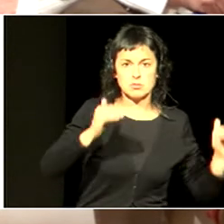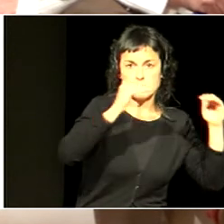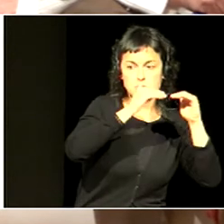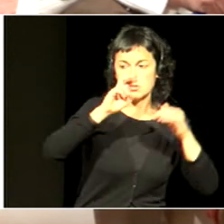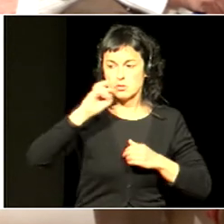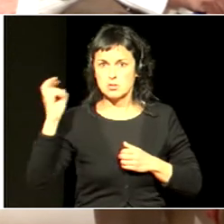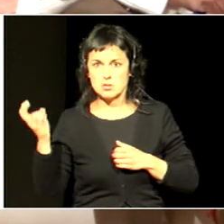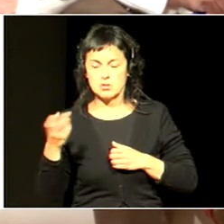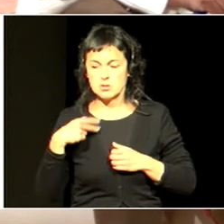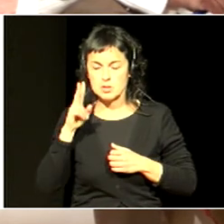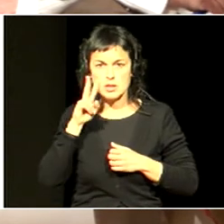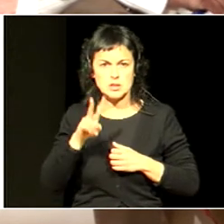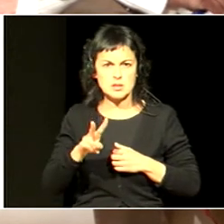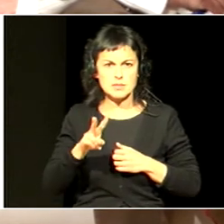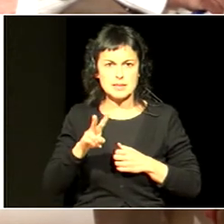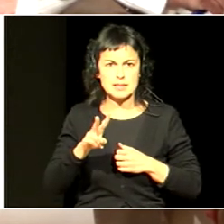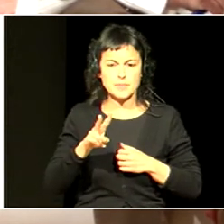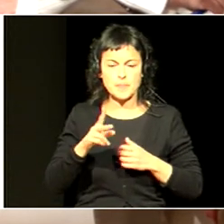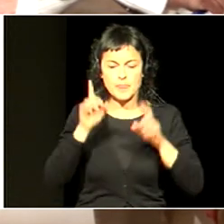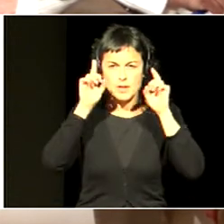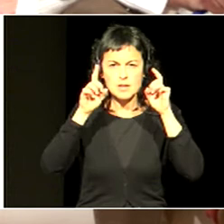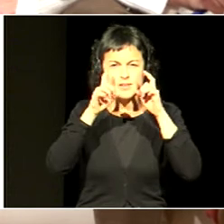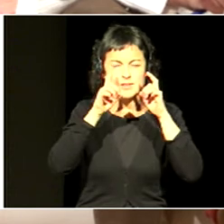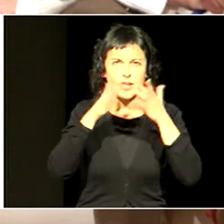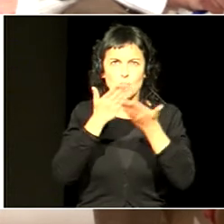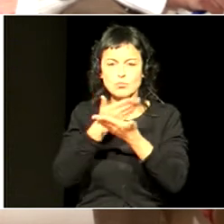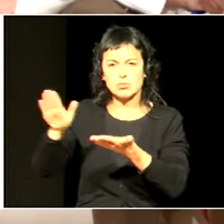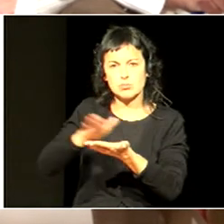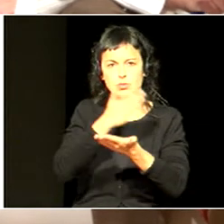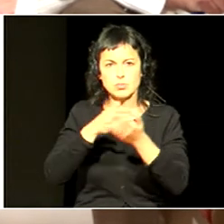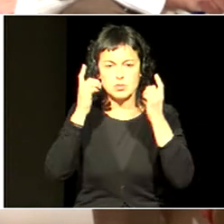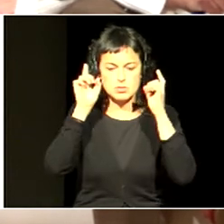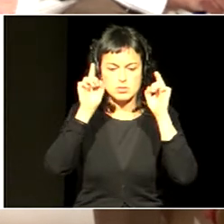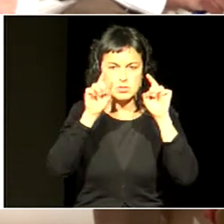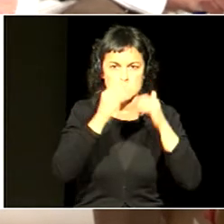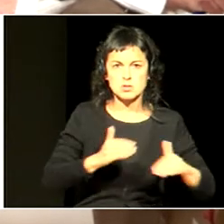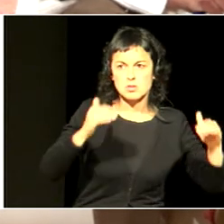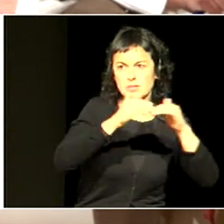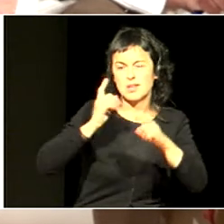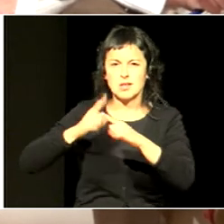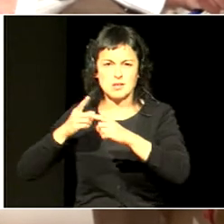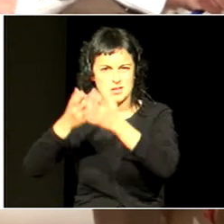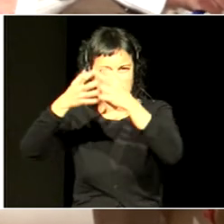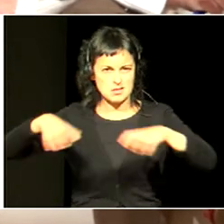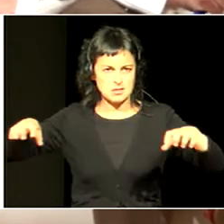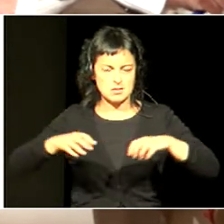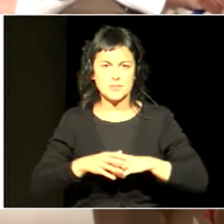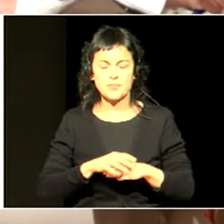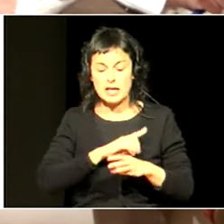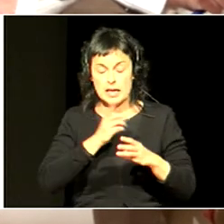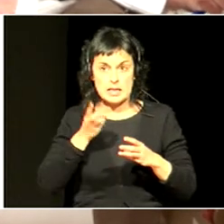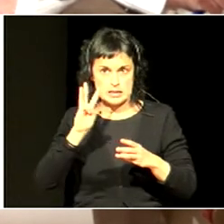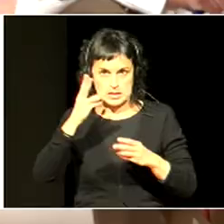da eskidetzan alde batetik eta sexu hezkuntza beste alde batetik, ez? Gutzako horrek lotuta dago, ez? Hirugarren atal bat